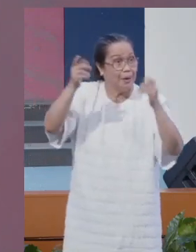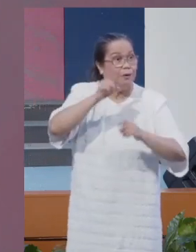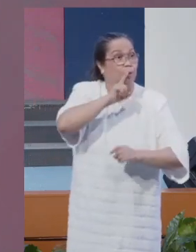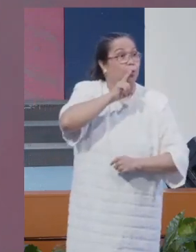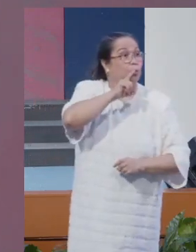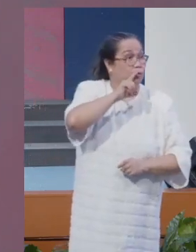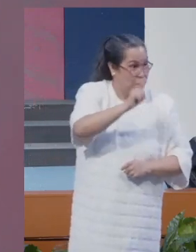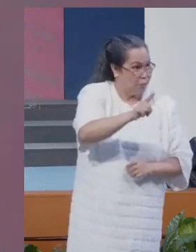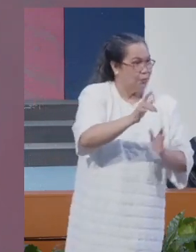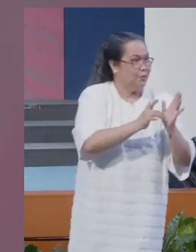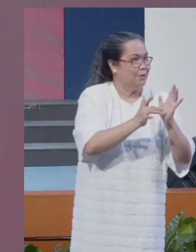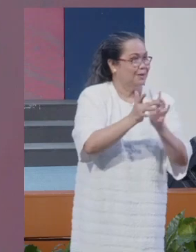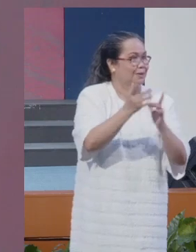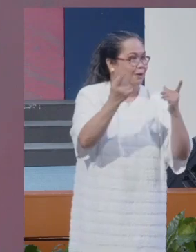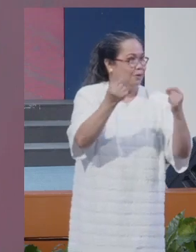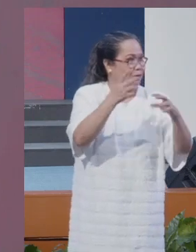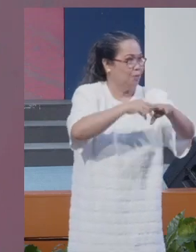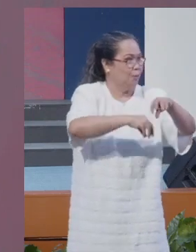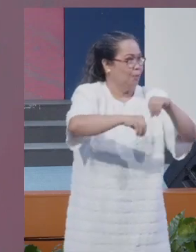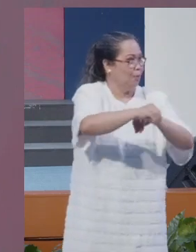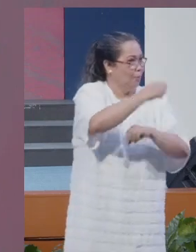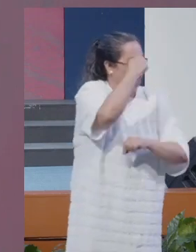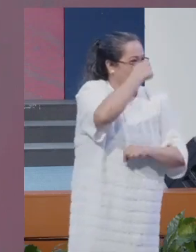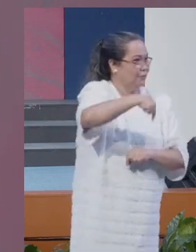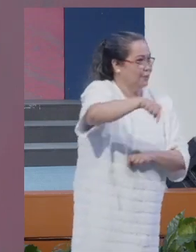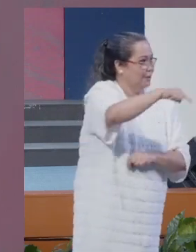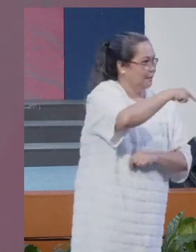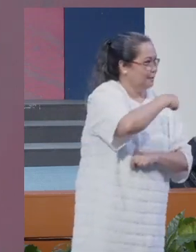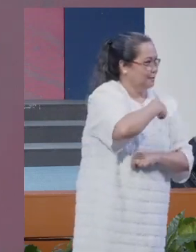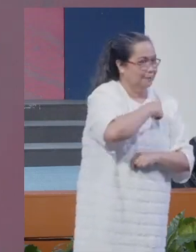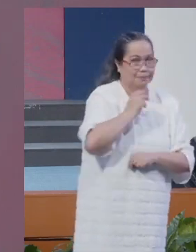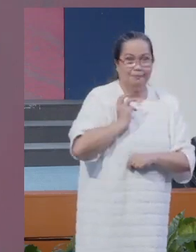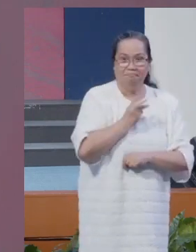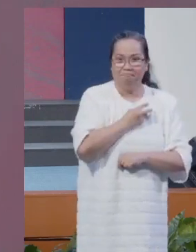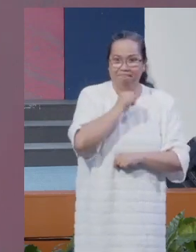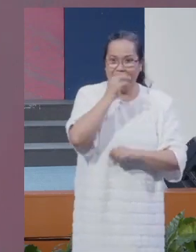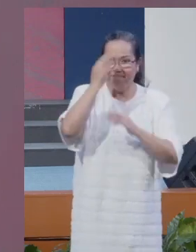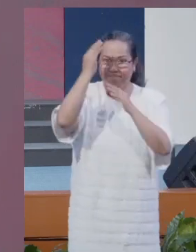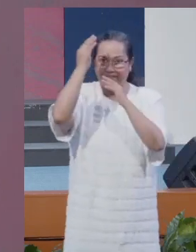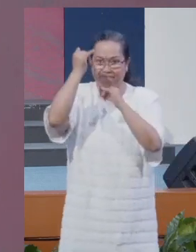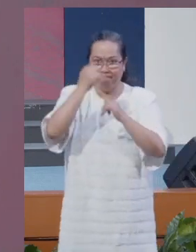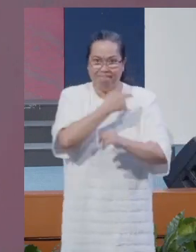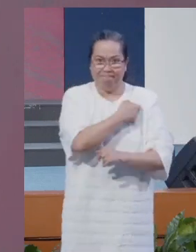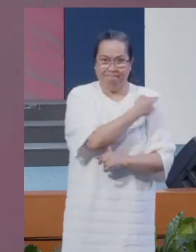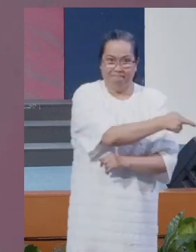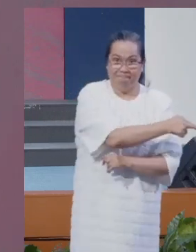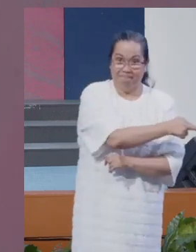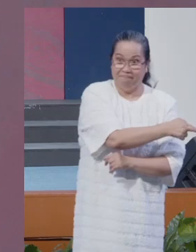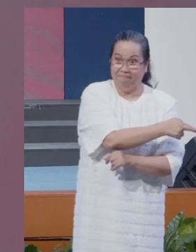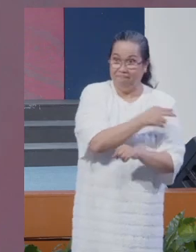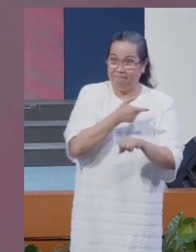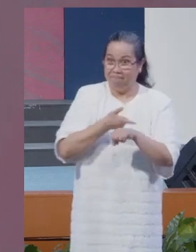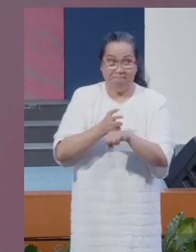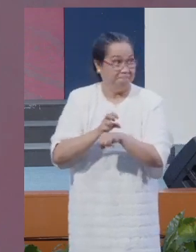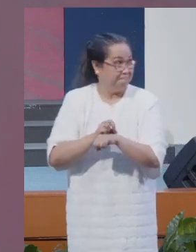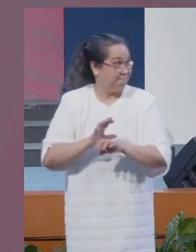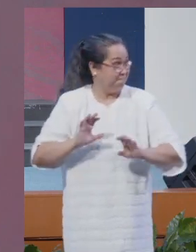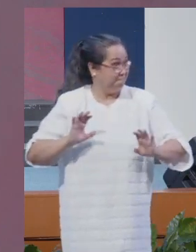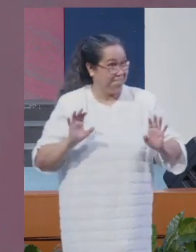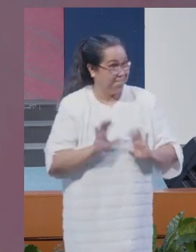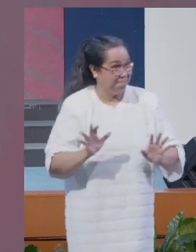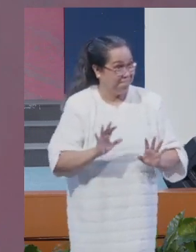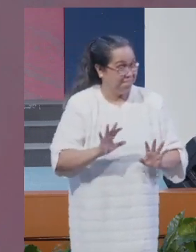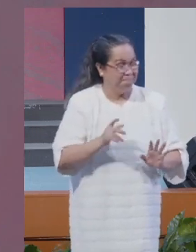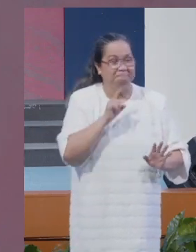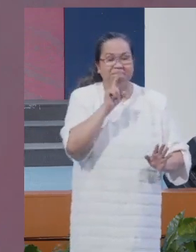ng ginawa ng Panginoon sa atin. Hindi na tayo kailangang umasa pa sa relihiyon. Sasabihin ko sa inyong